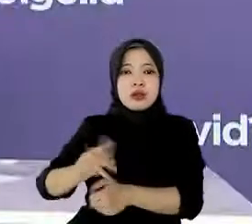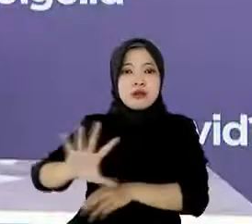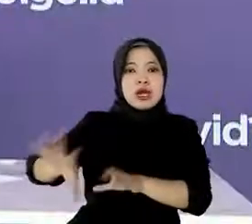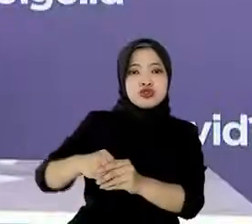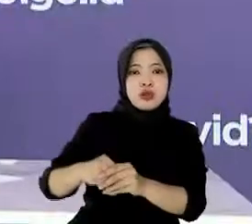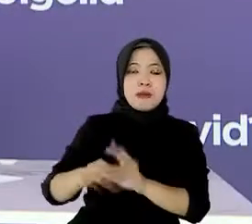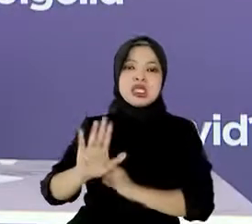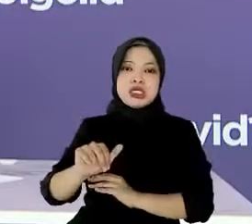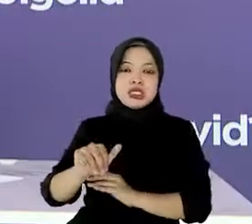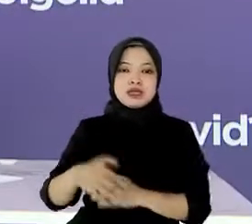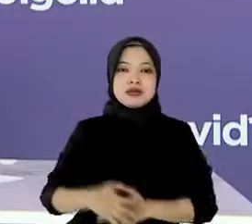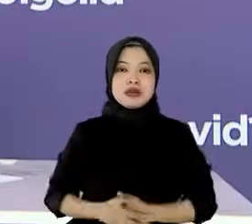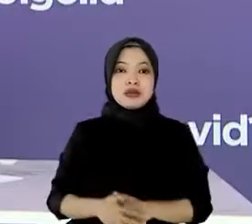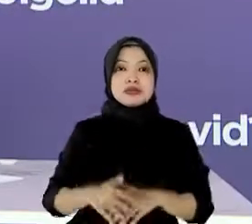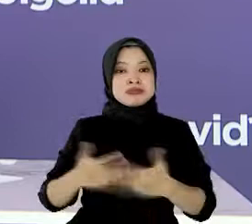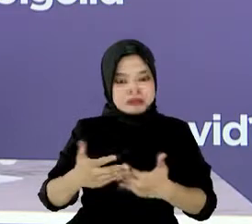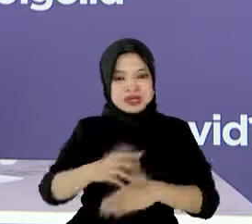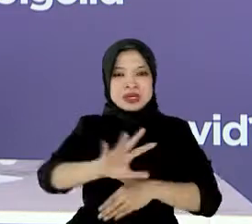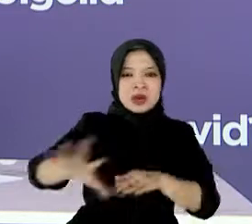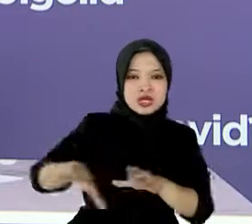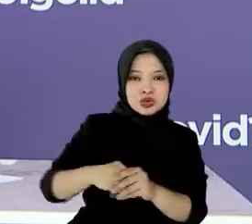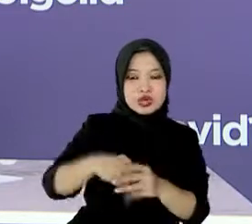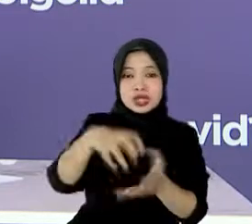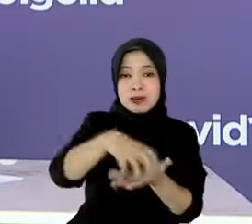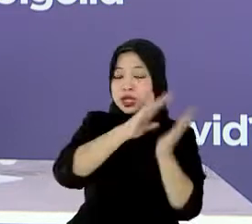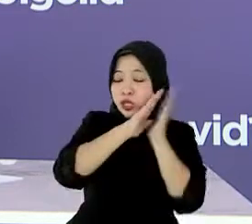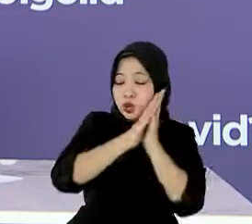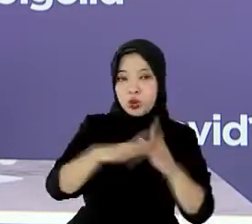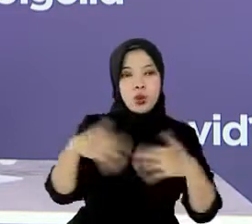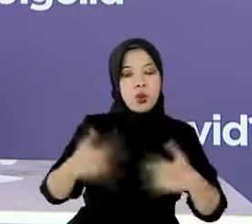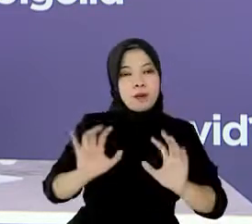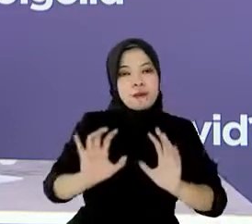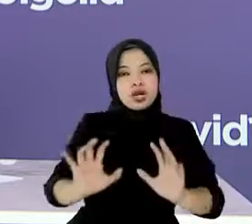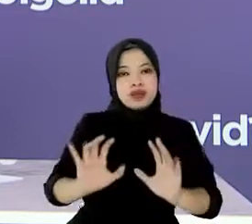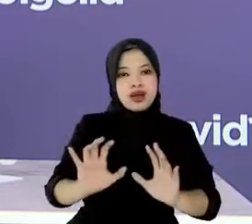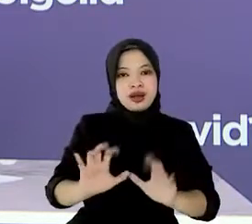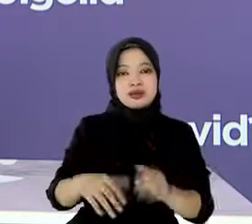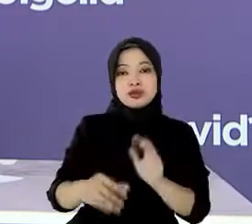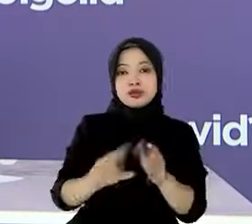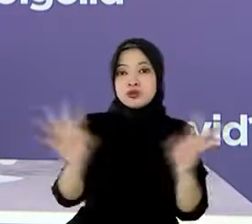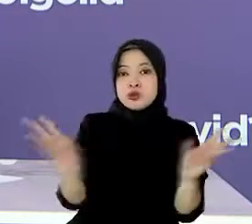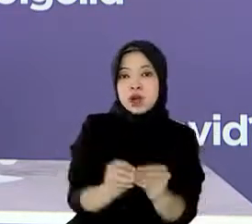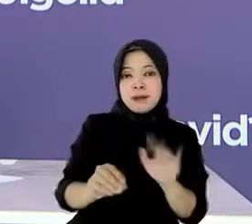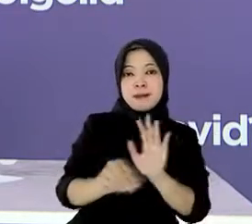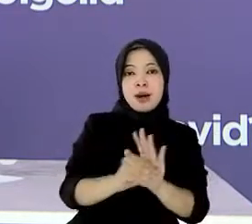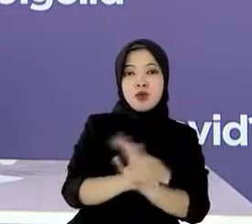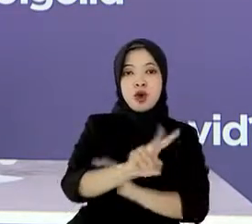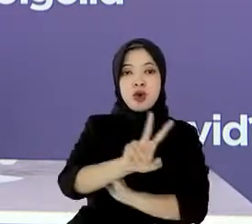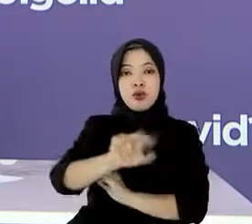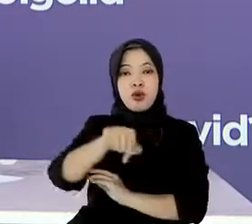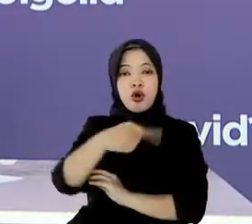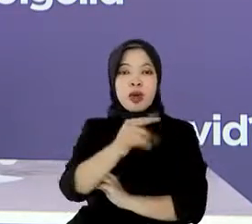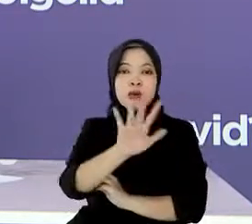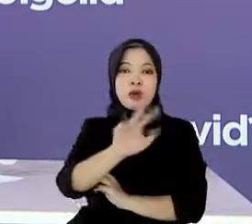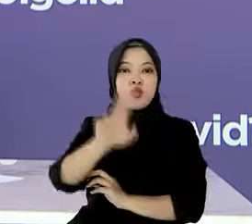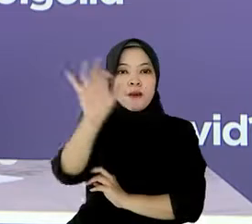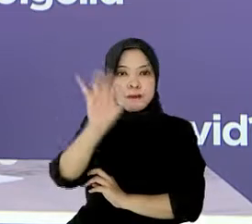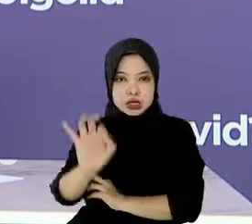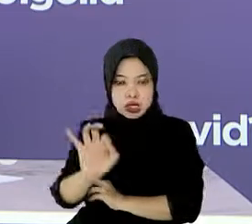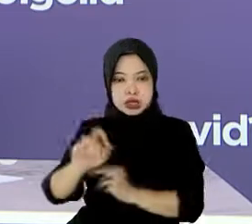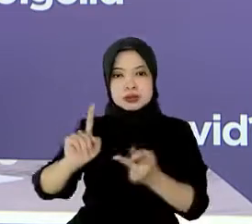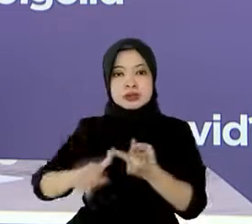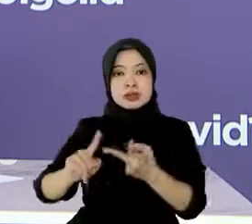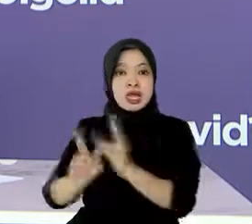nyatanya juga termasuk ke dalam lima besar bor tertinggi dengan Papua sebesar 2052 persen